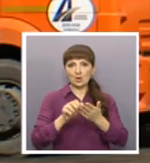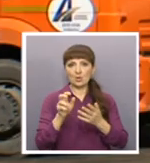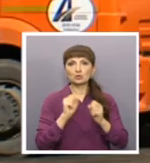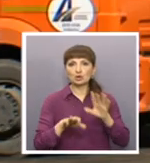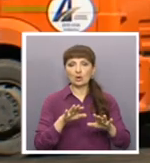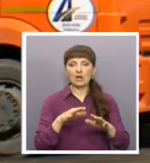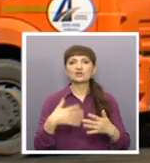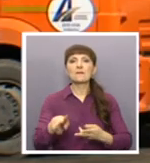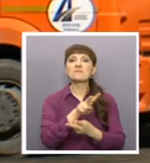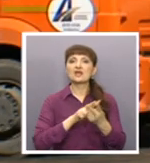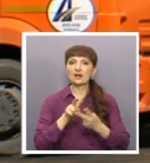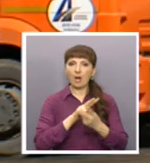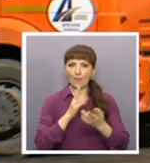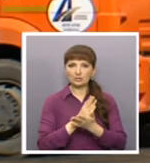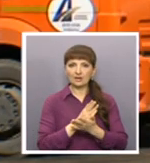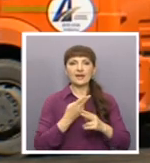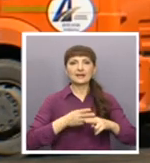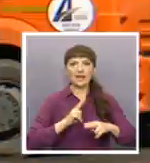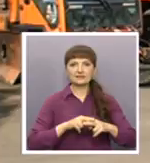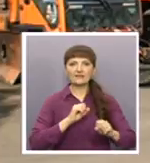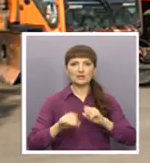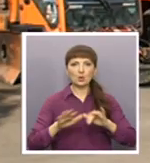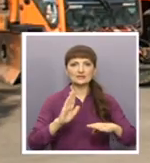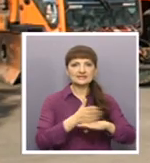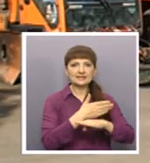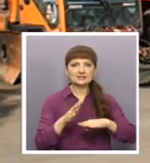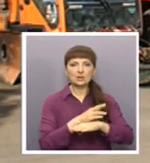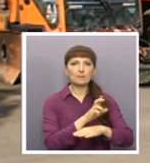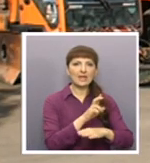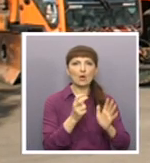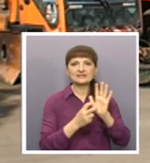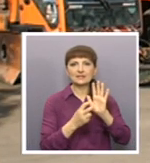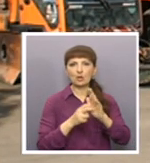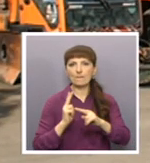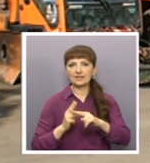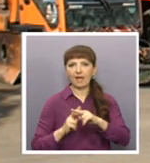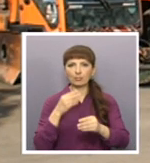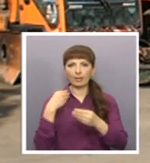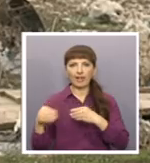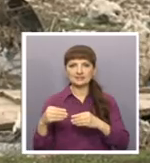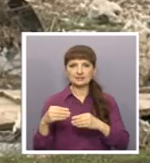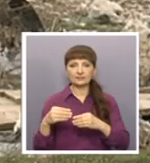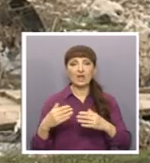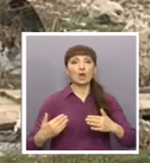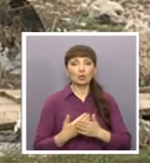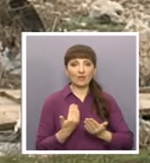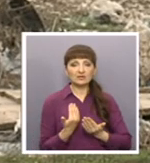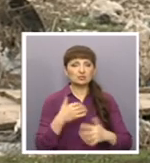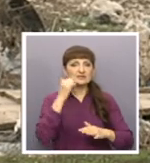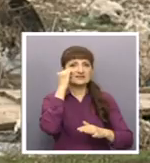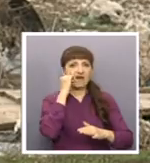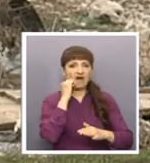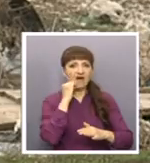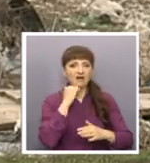является его вторичная переработка. Для этого отходы сортируют на био, стекло, металл и пластик. Как результат, новая жизнь отслуживших